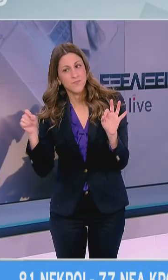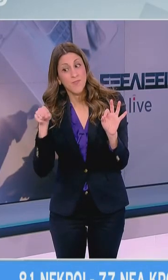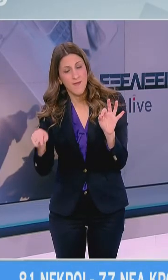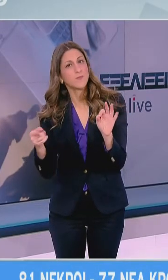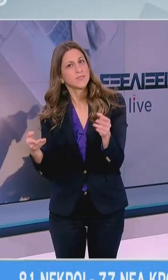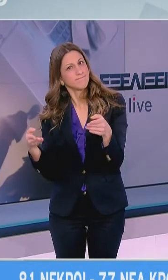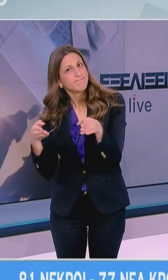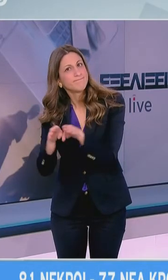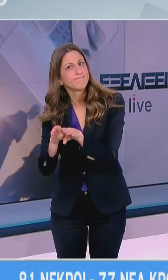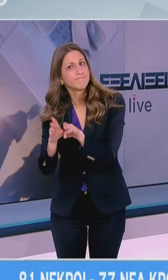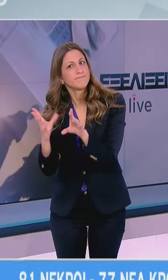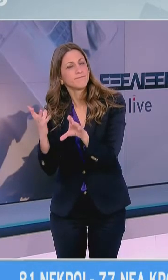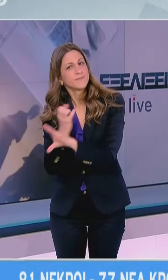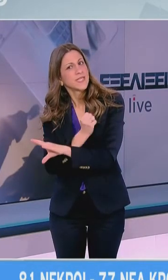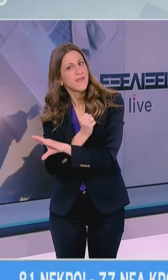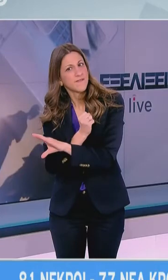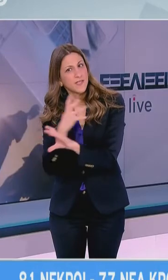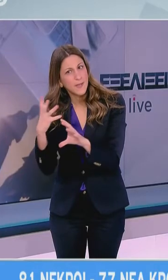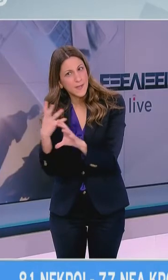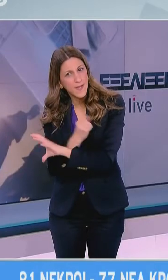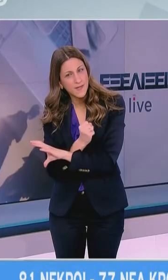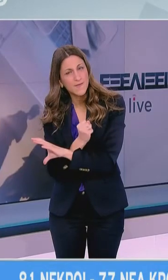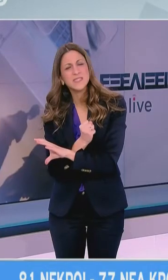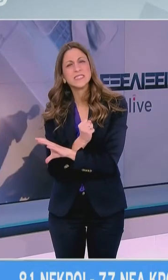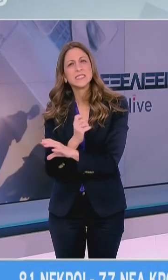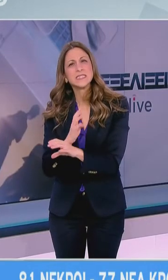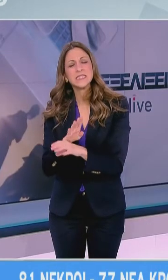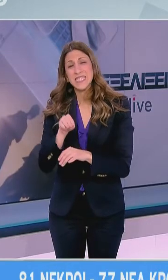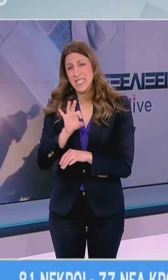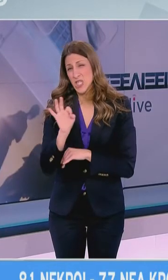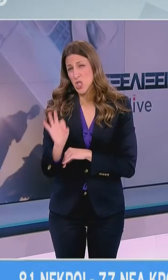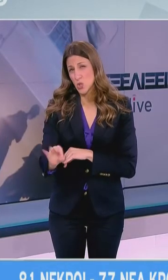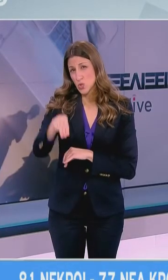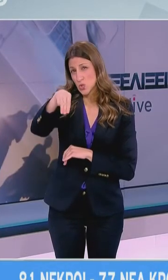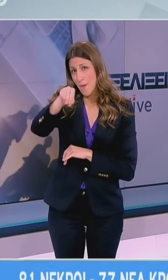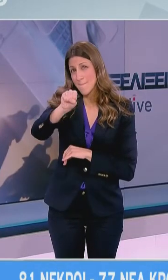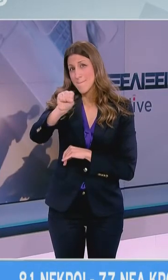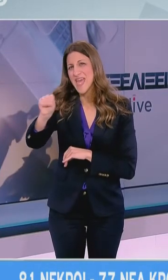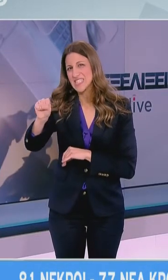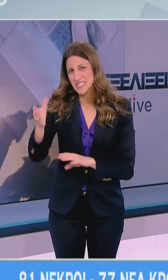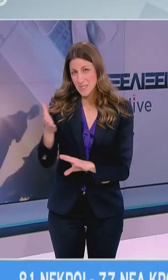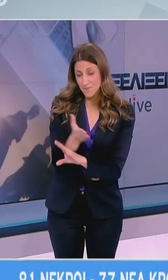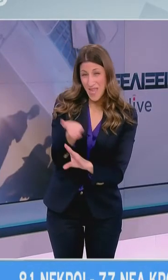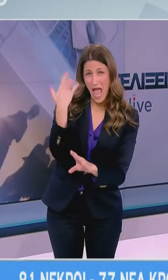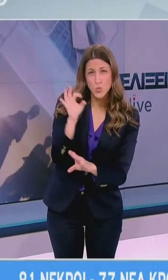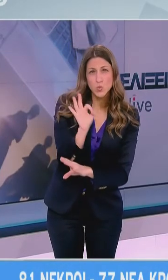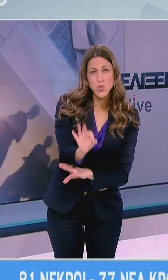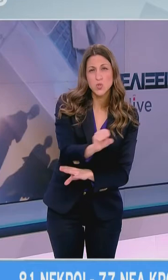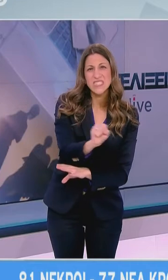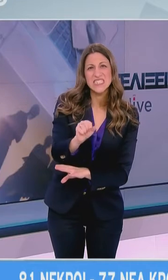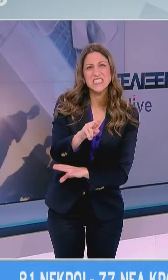θανατηφόρων δόσεων του ιού MERS. Ο ιός SARS ήταν ο πρώτος της κατηγορίας ο οποίος